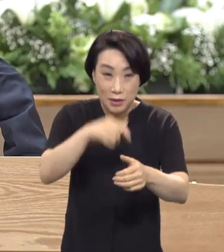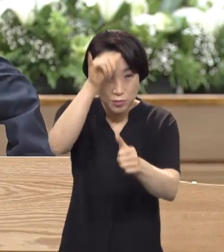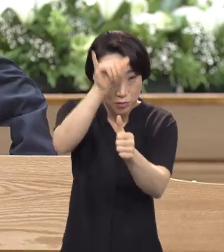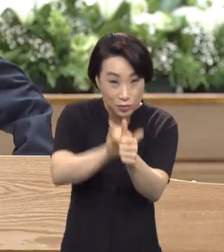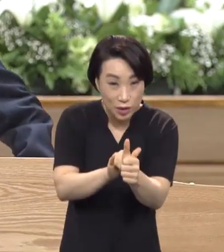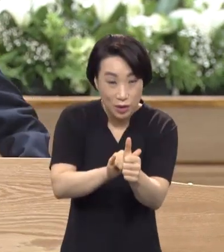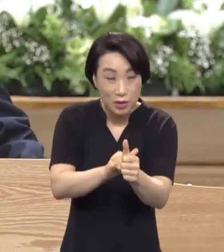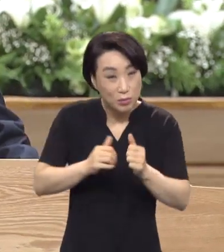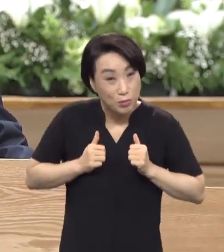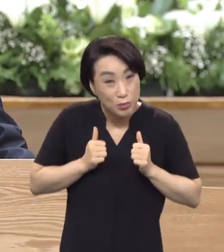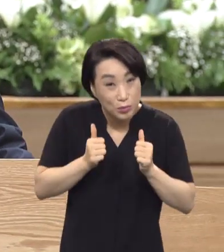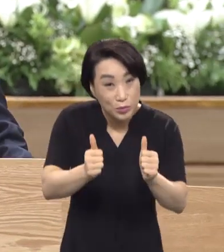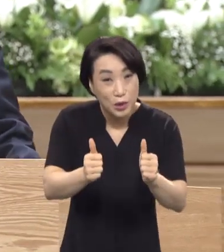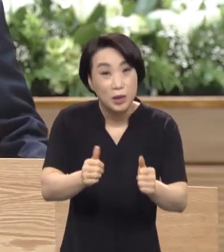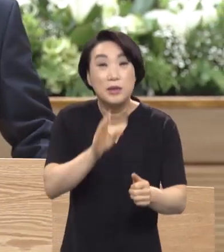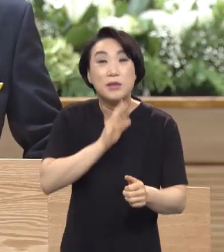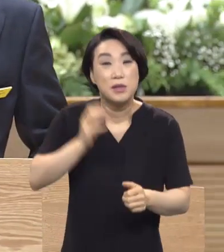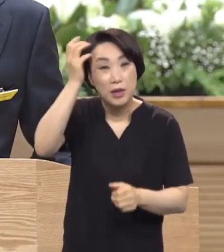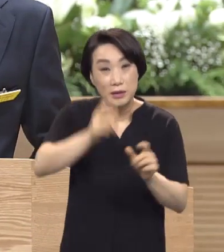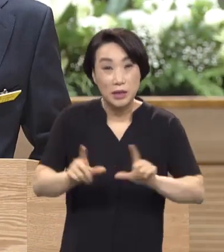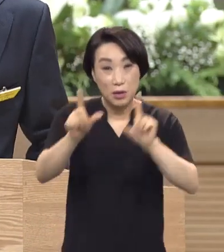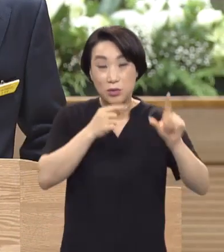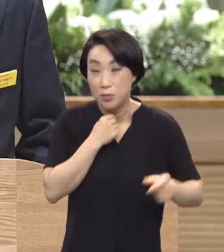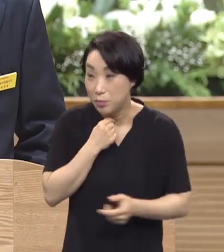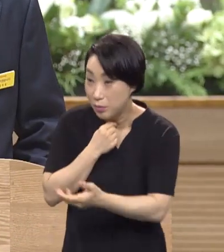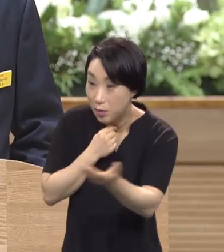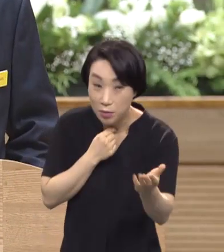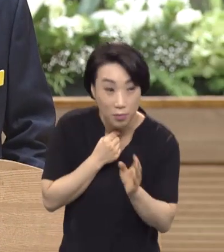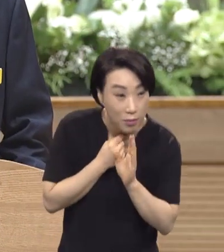충성되고 성실하고 신령하게 살려고 하는데